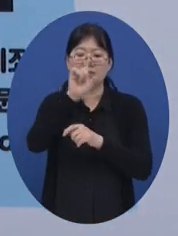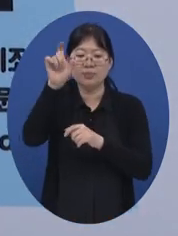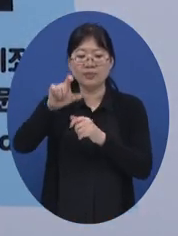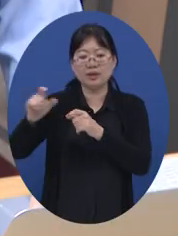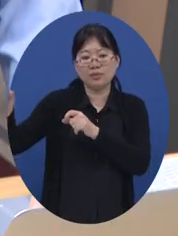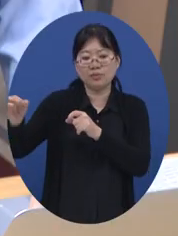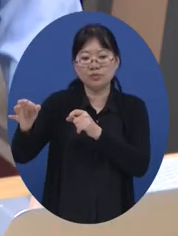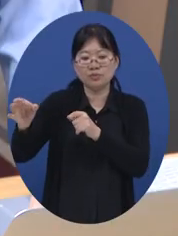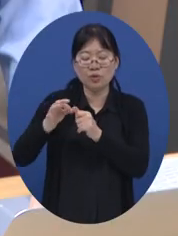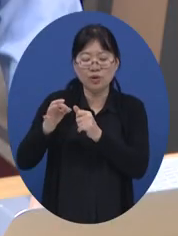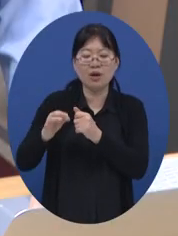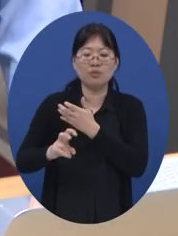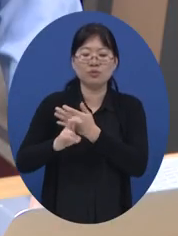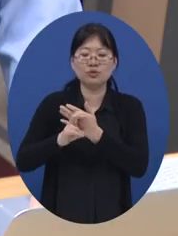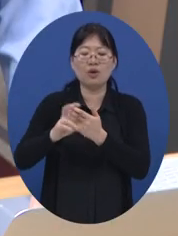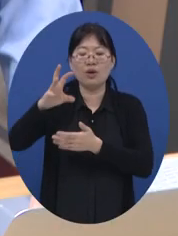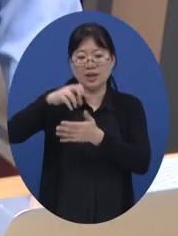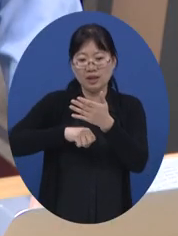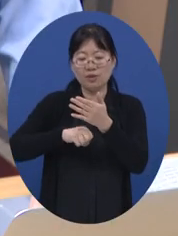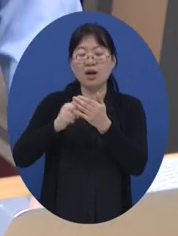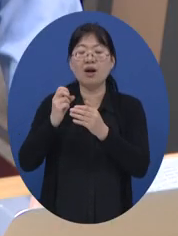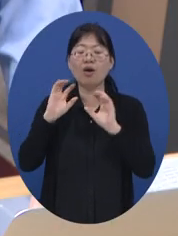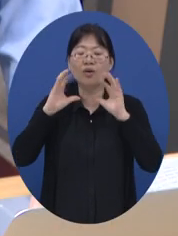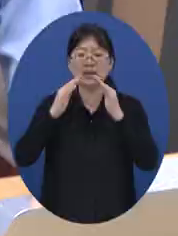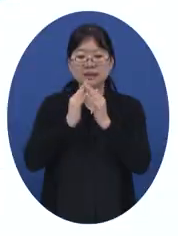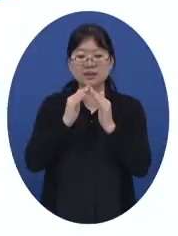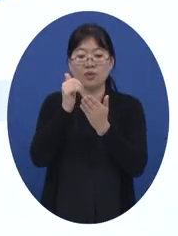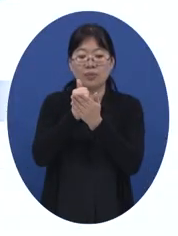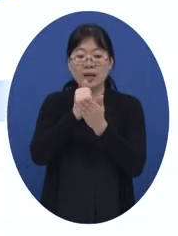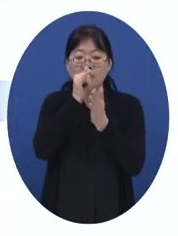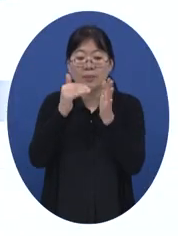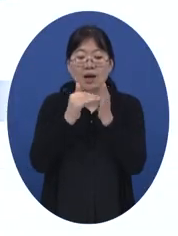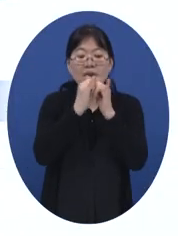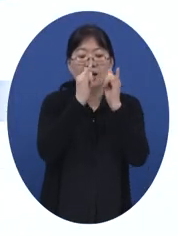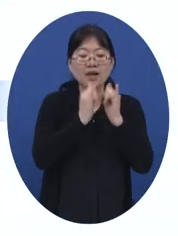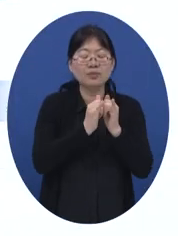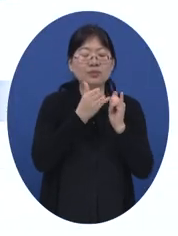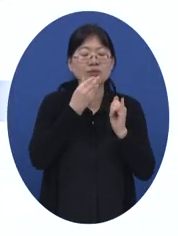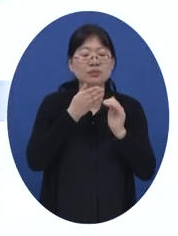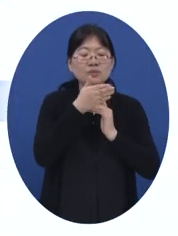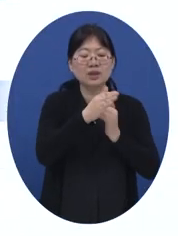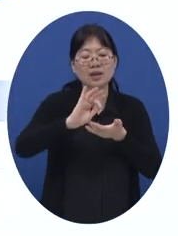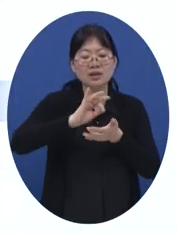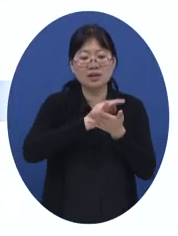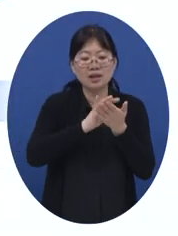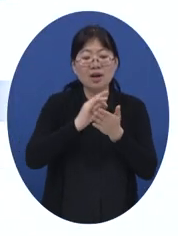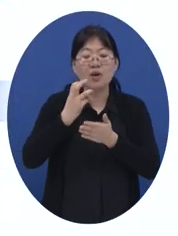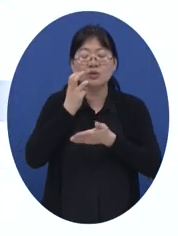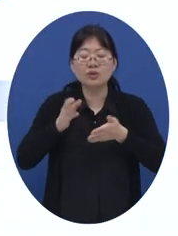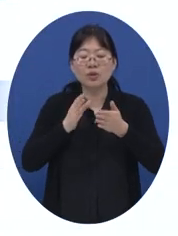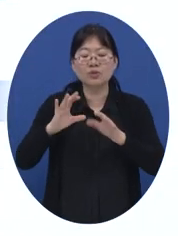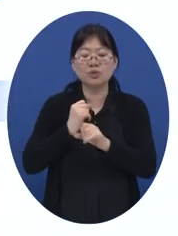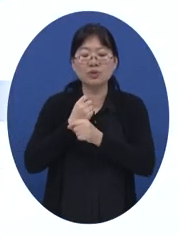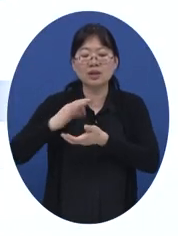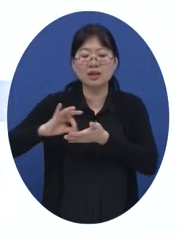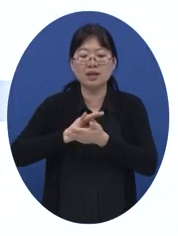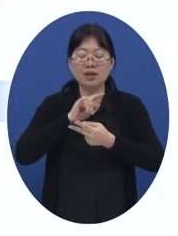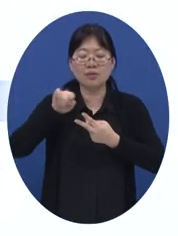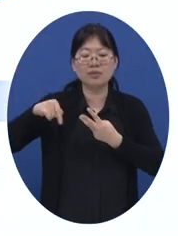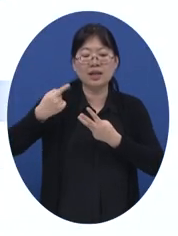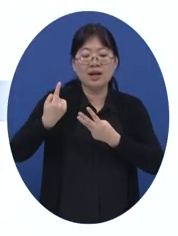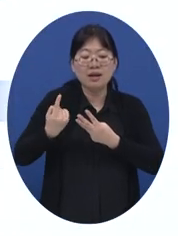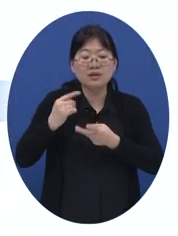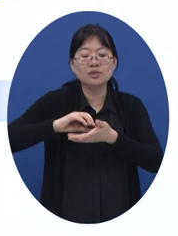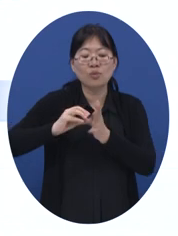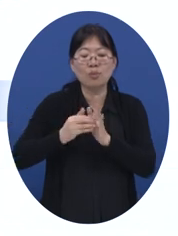부정 수령에 사용한 어린이집 원장 등도 있었습니다. 사회복지 분야의 예산은 경기도 총예산의 3분의